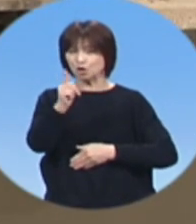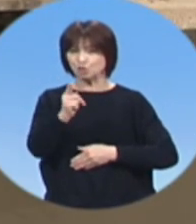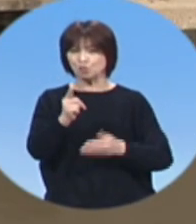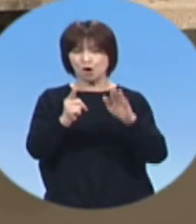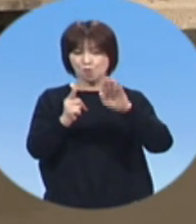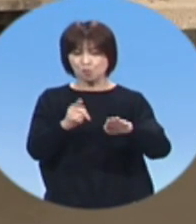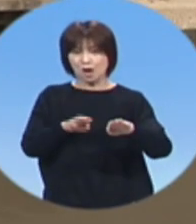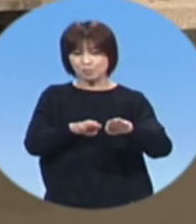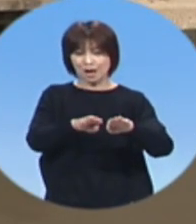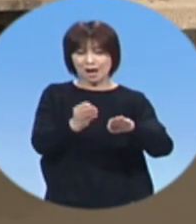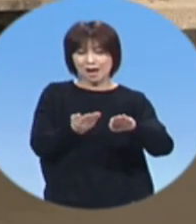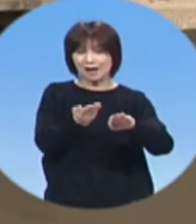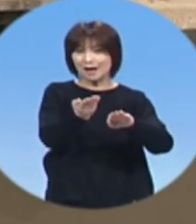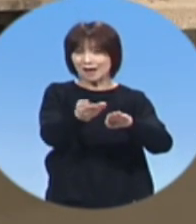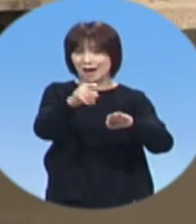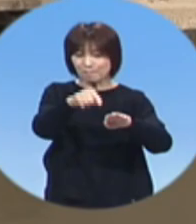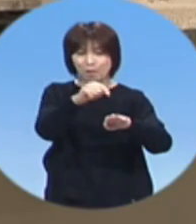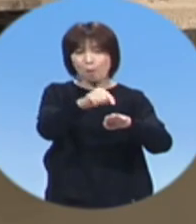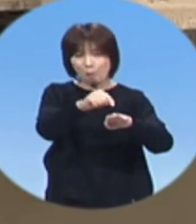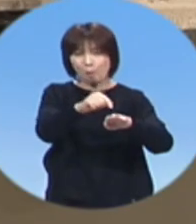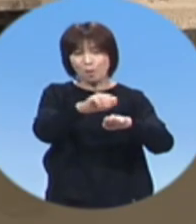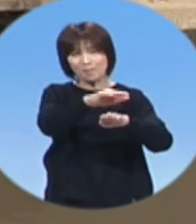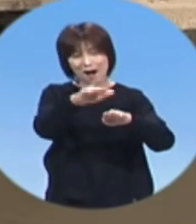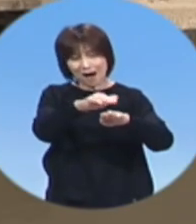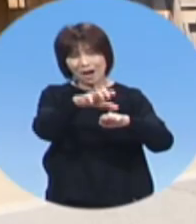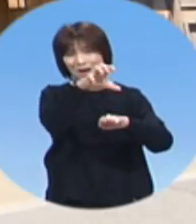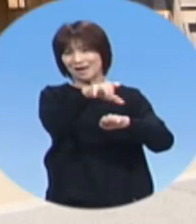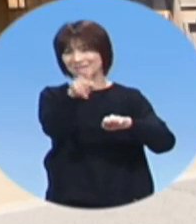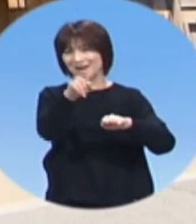も可愛いおひな様が飾られています。